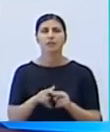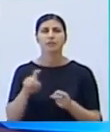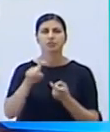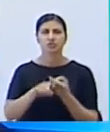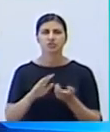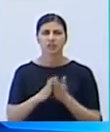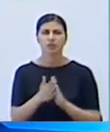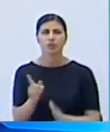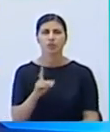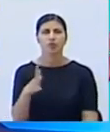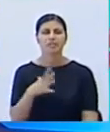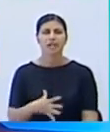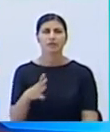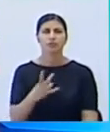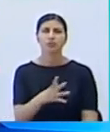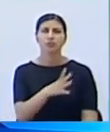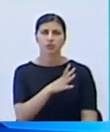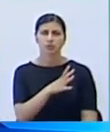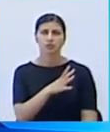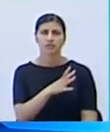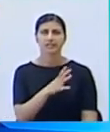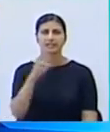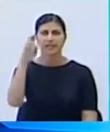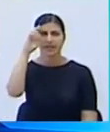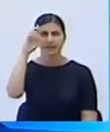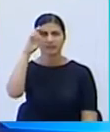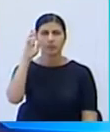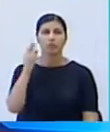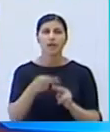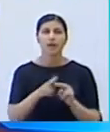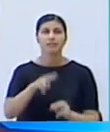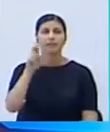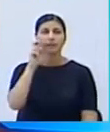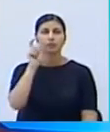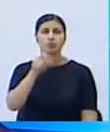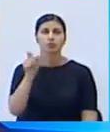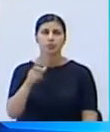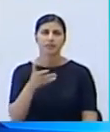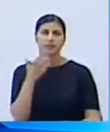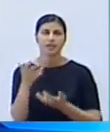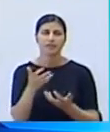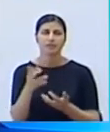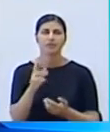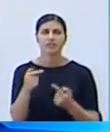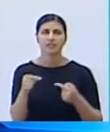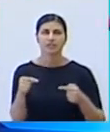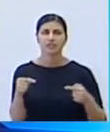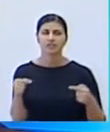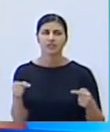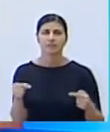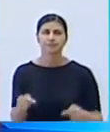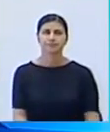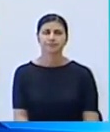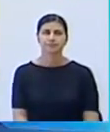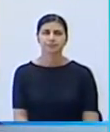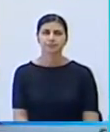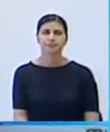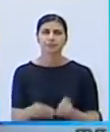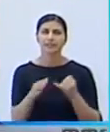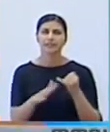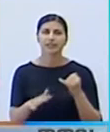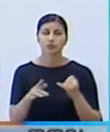დაკავშირებით, რომ საქართველო იყოს ფედერალური სახელმწიფო და ამ სახელმწიფოს სუბიექტებად განვიხილოთ სხვადასხვა ასე ვთქვათ